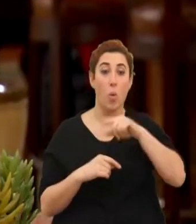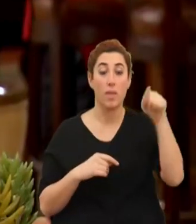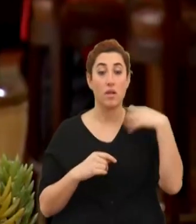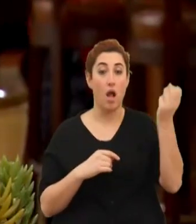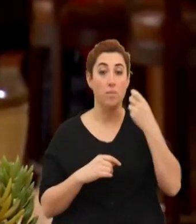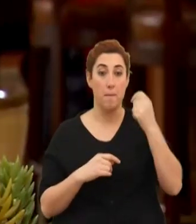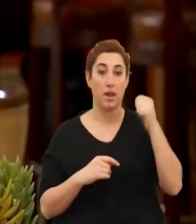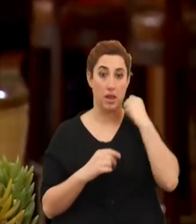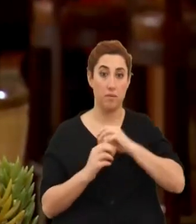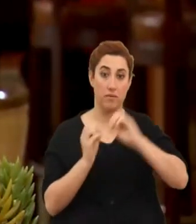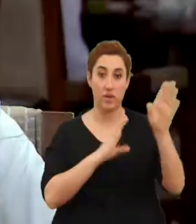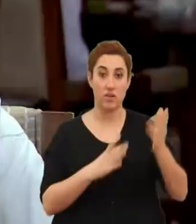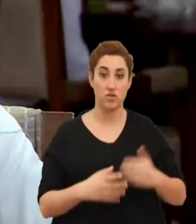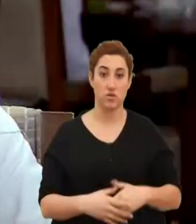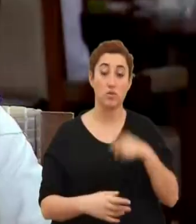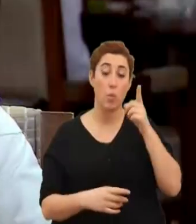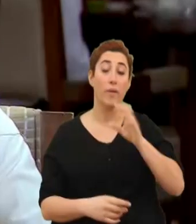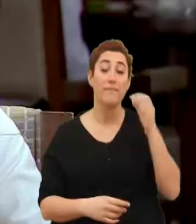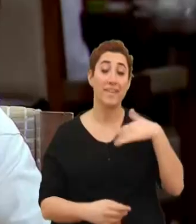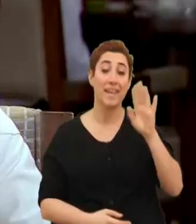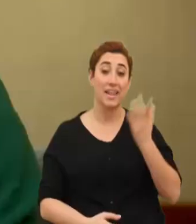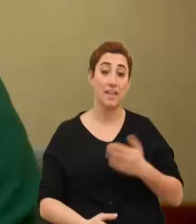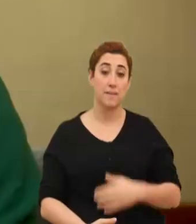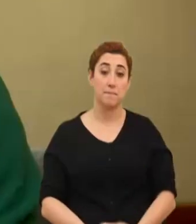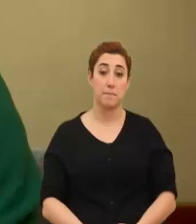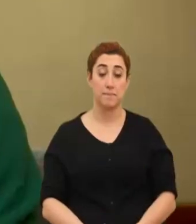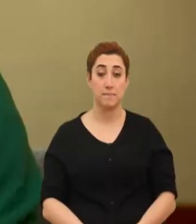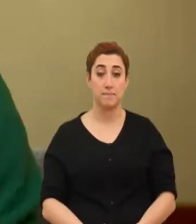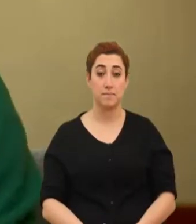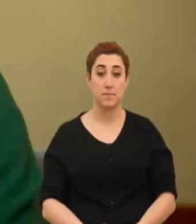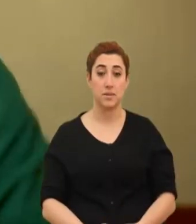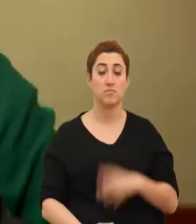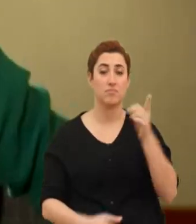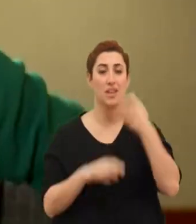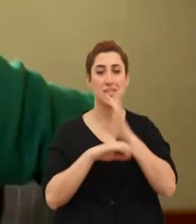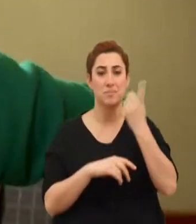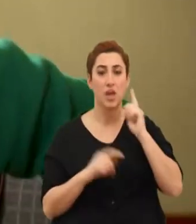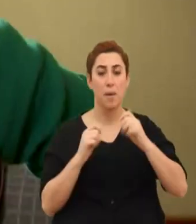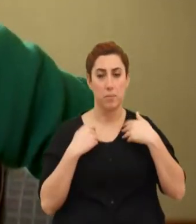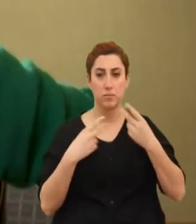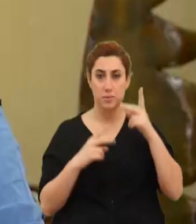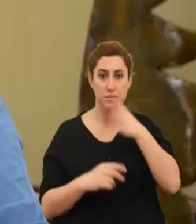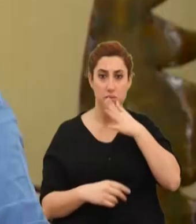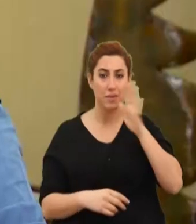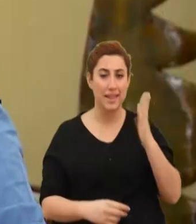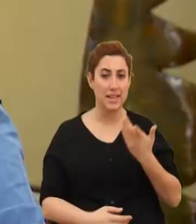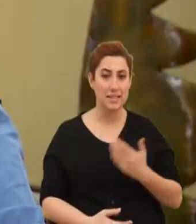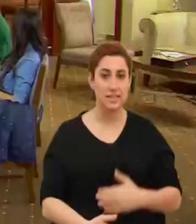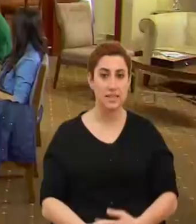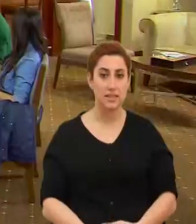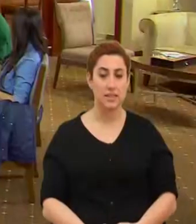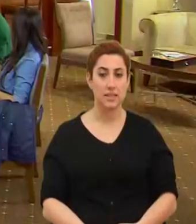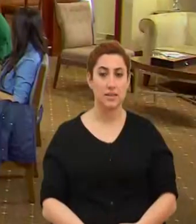Onlardan aldığımız parayı onlara mı vereceğiz? Ya öyle değil tabii canım. Ya aslında bir şey yapabiliriz biliyor musunuz? Mesela?